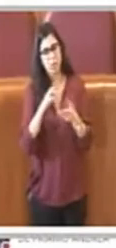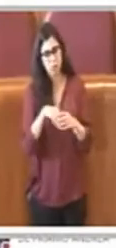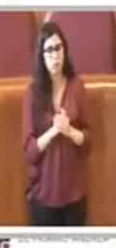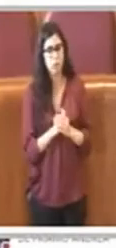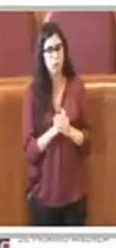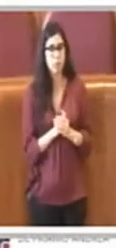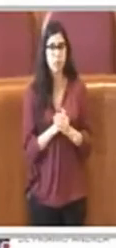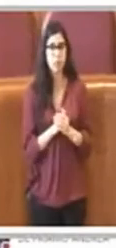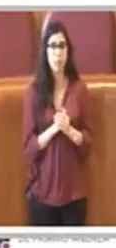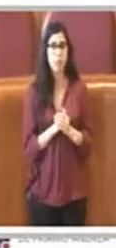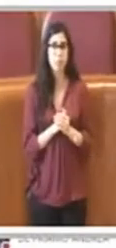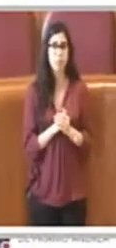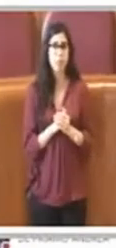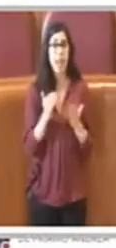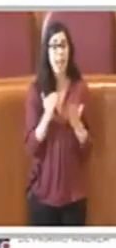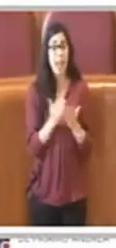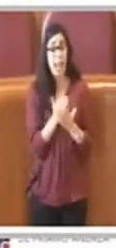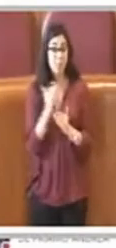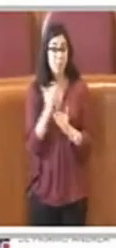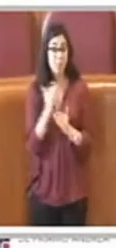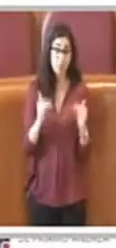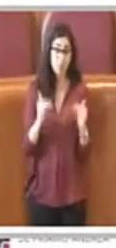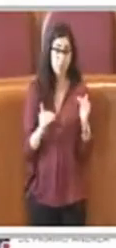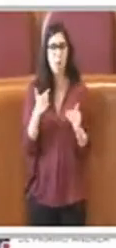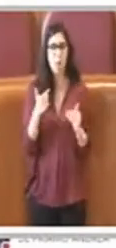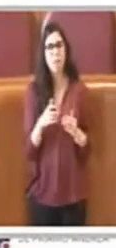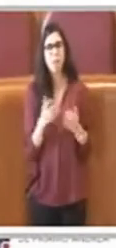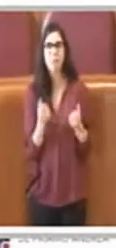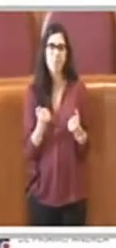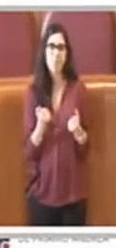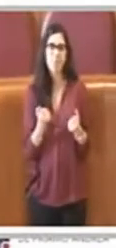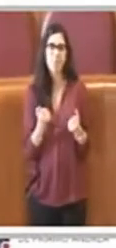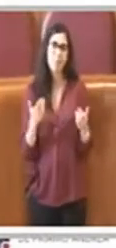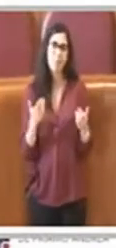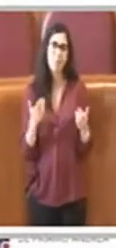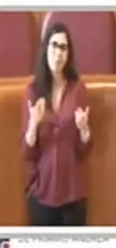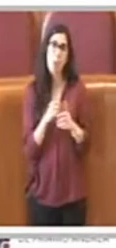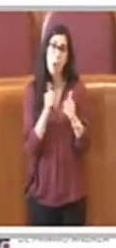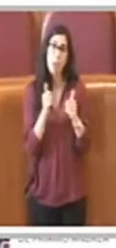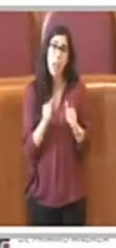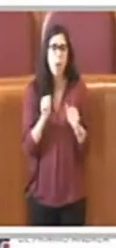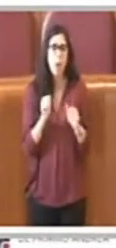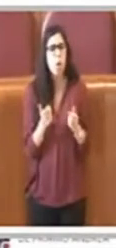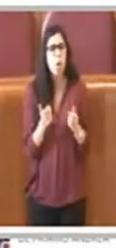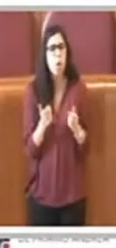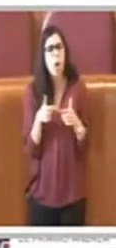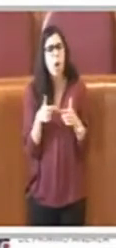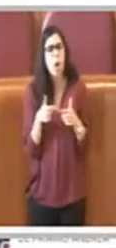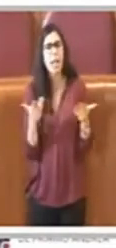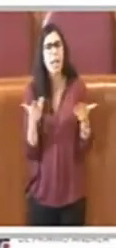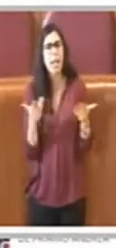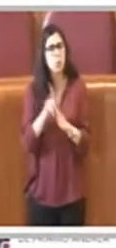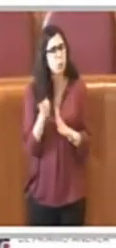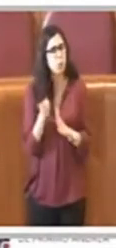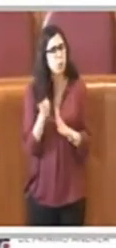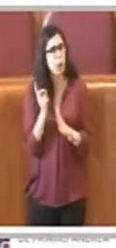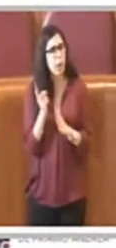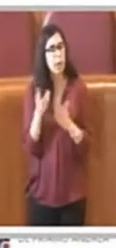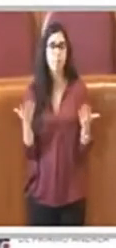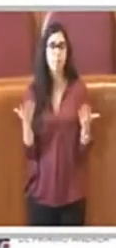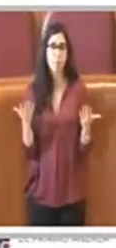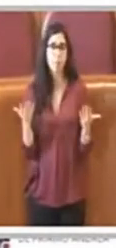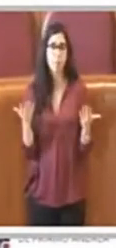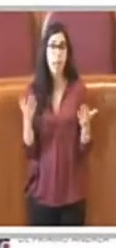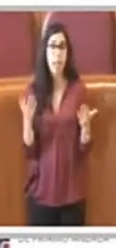però sbilanciamenti, perché di fatto che cosa può comportare questo modello? Può comportare il fatto che in realtà si